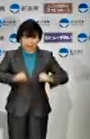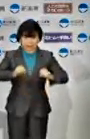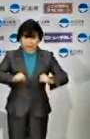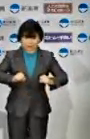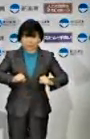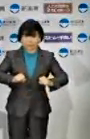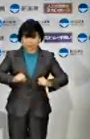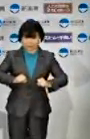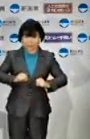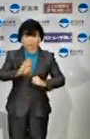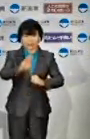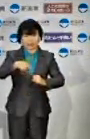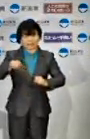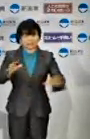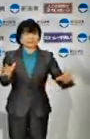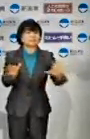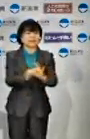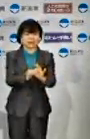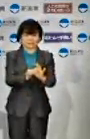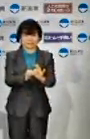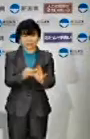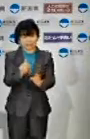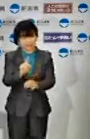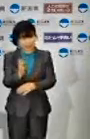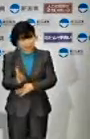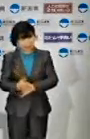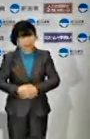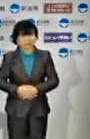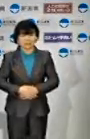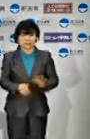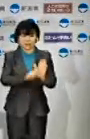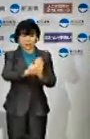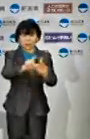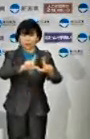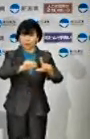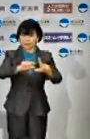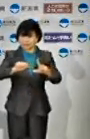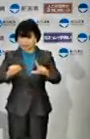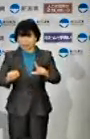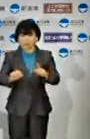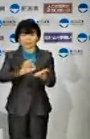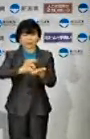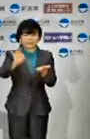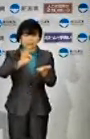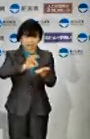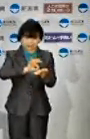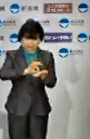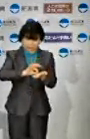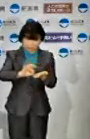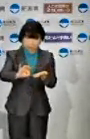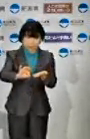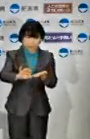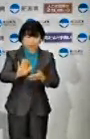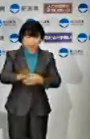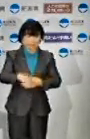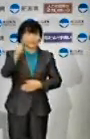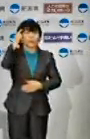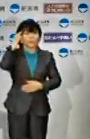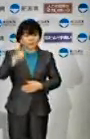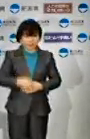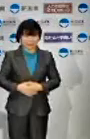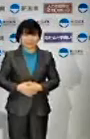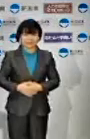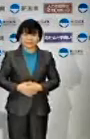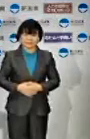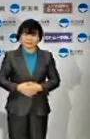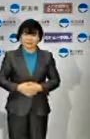と、医療資源のまさに効果的効率的活用ということでもあるというふうに思っています